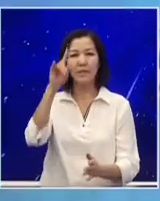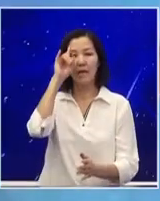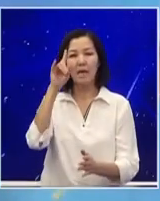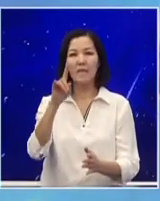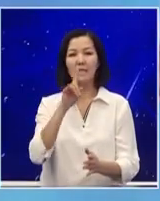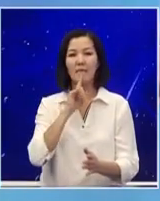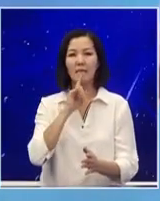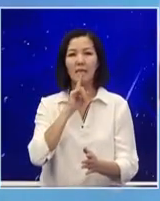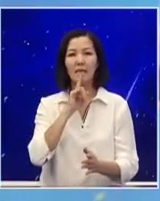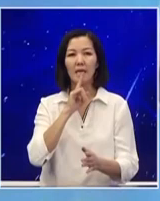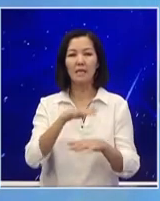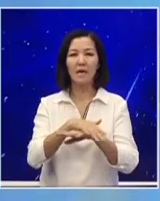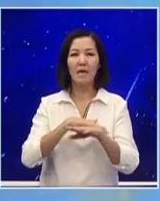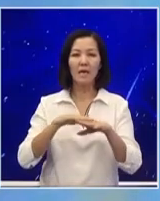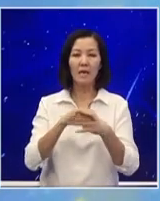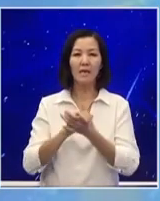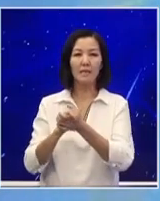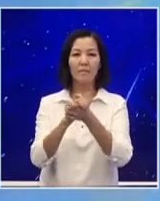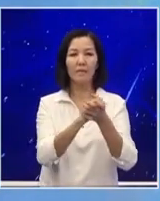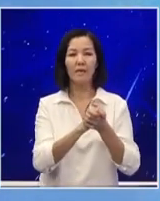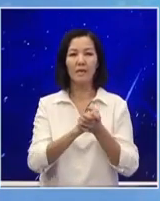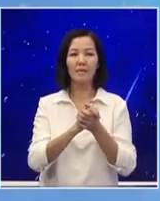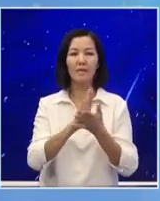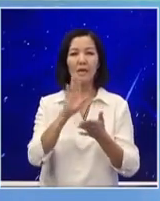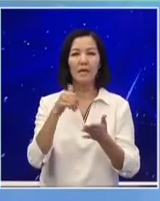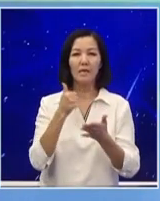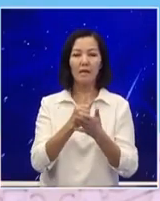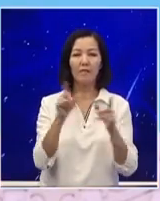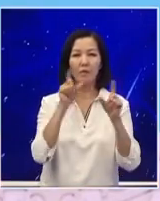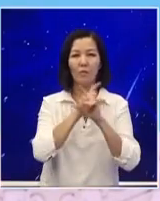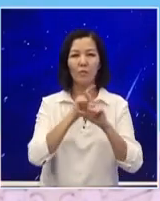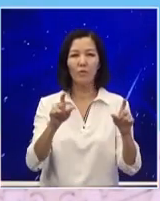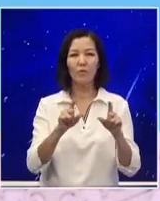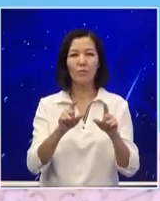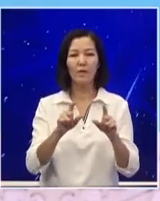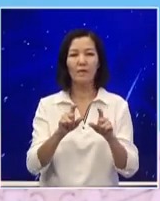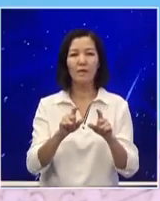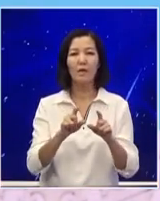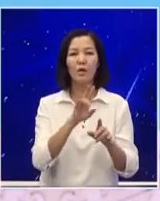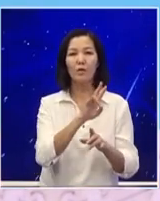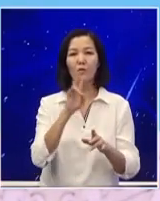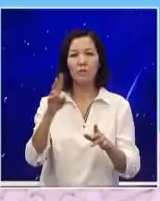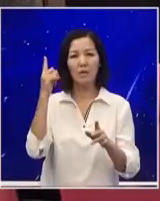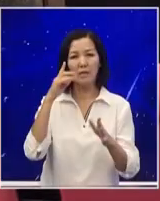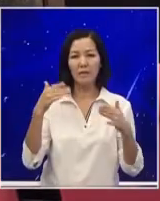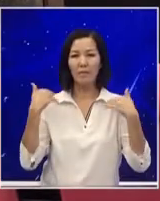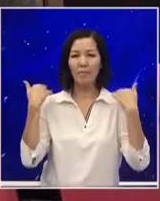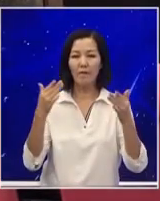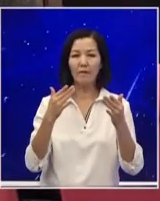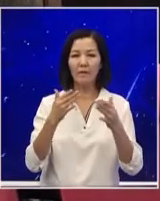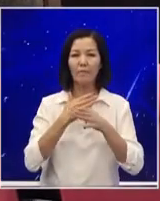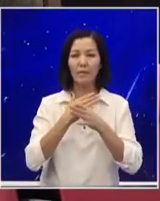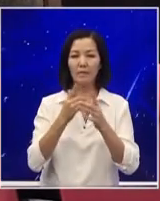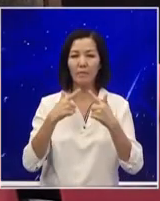халқы ассамблеясы татулық пен тұрақтылықтың негізі. Биыл бұл ұйымға ширек қасыр. Елбасы Нұрсұлтан Әбішұлының бастамасымен құрылған.